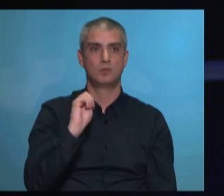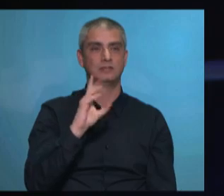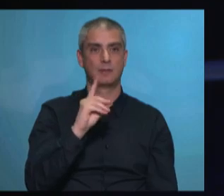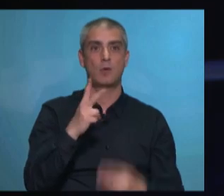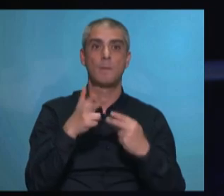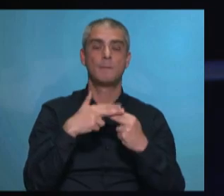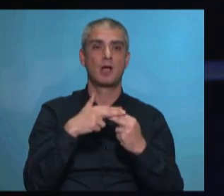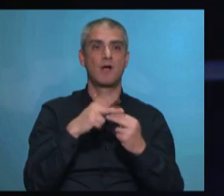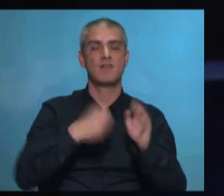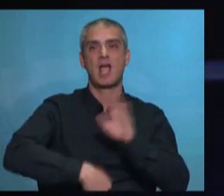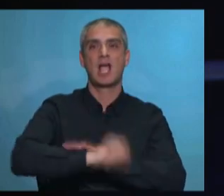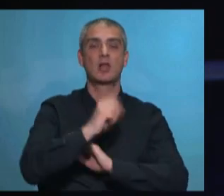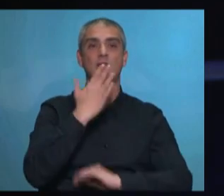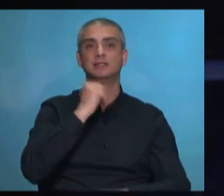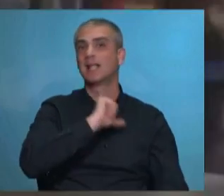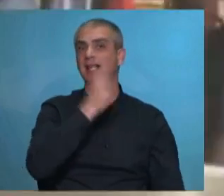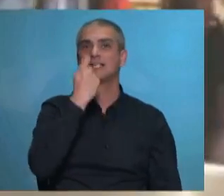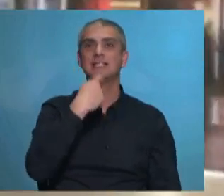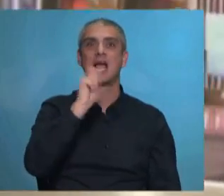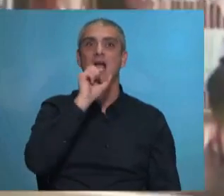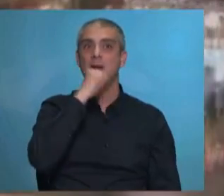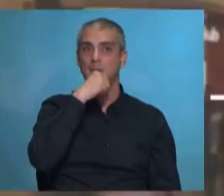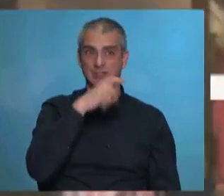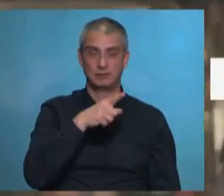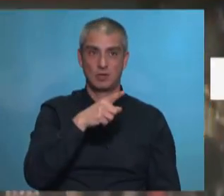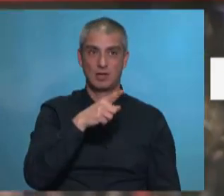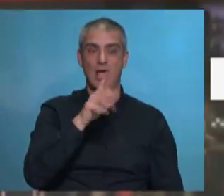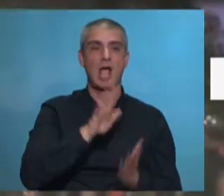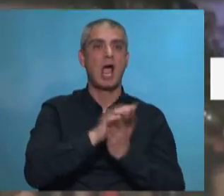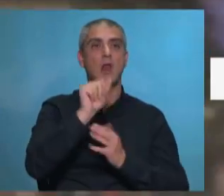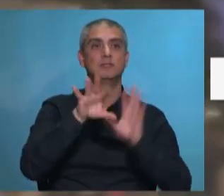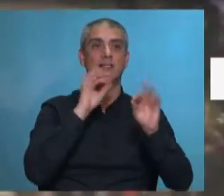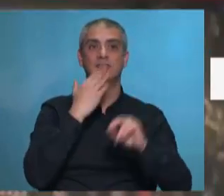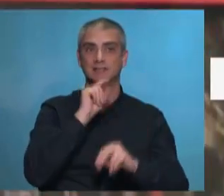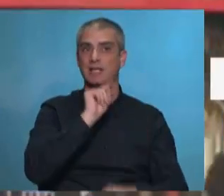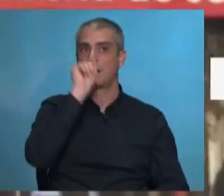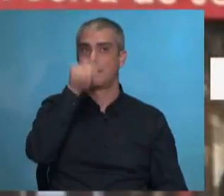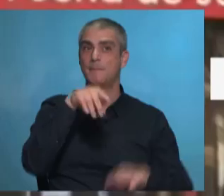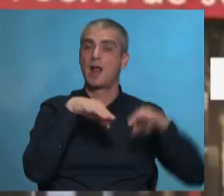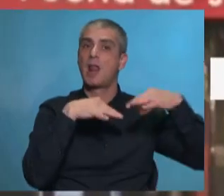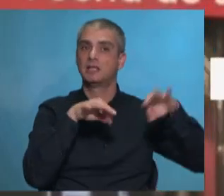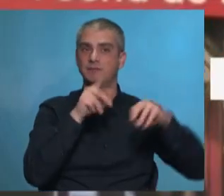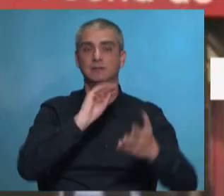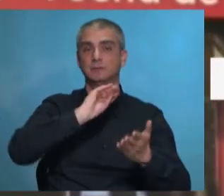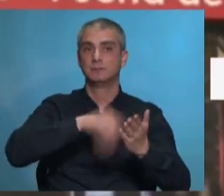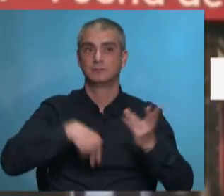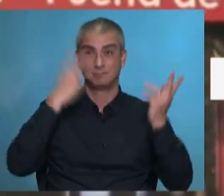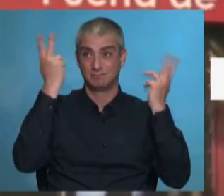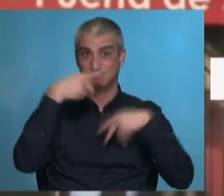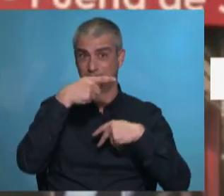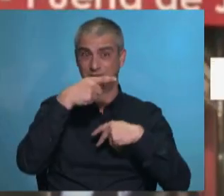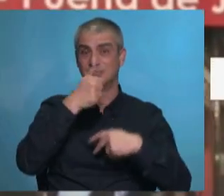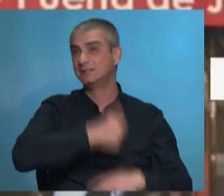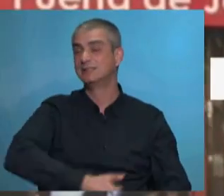בקרוב לכדורגלן הישראלי היקר בהיסטוריה. חלוץ נבחרת ישראל הגיע היום לספרד ויחתום בסביליה, מצמרת